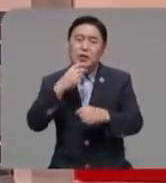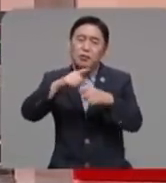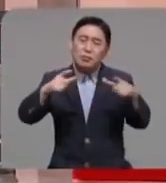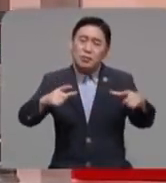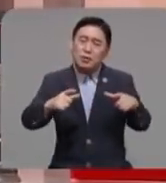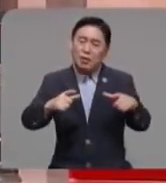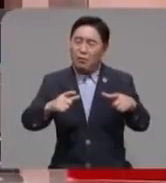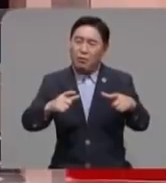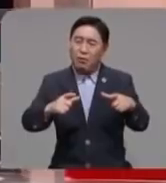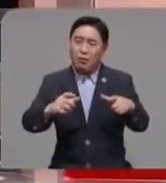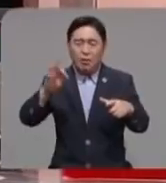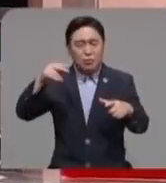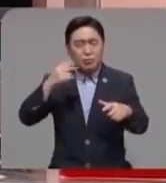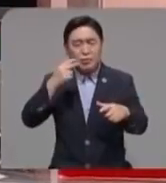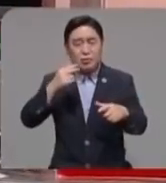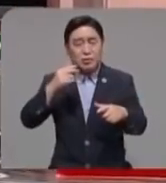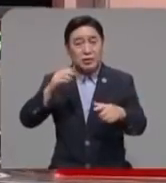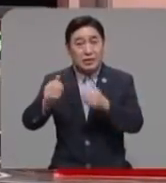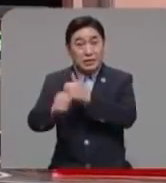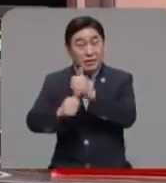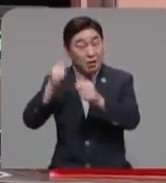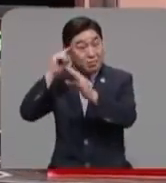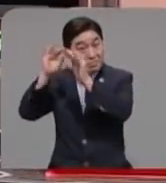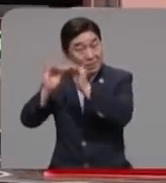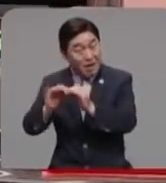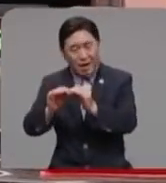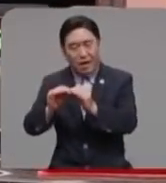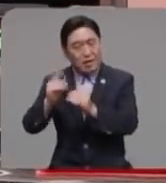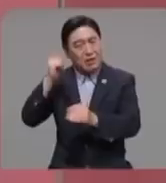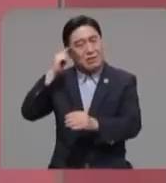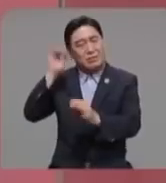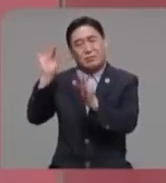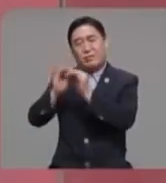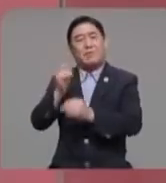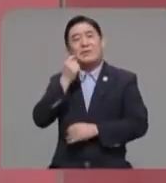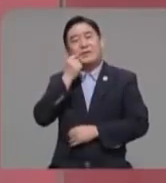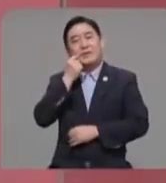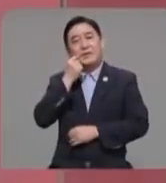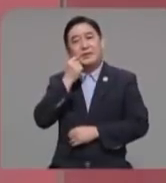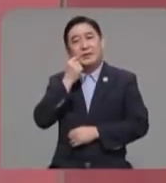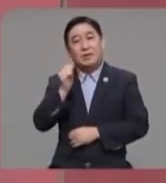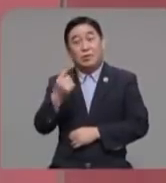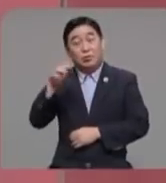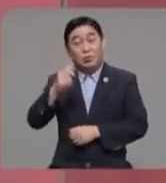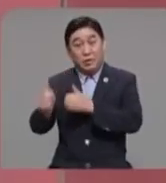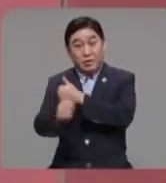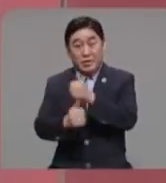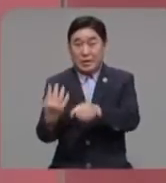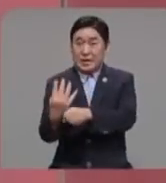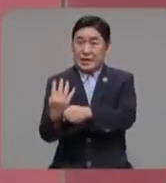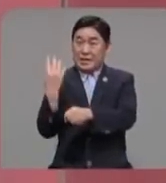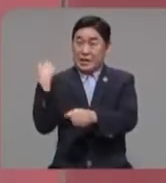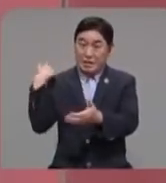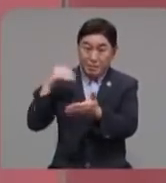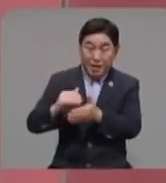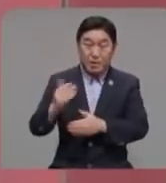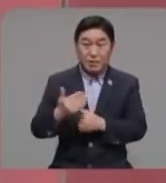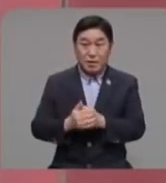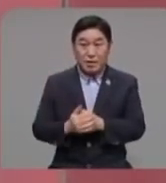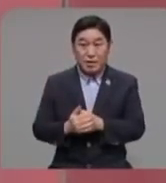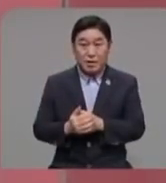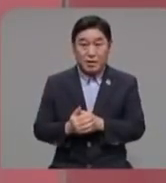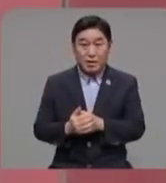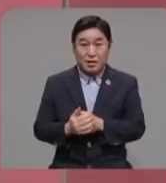대해서 우호적이다? 저는 동의할 수가 없습니다. 그리고 이제 홍준표 후보님 지금 4년 전 대선으로 돌아갑니다.